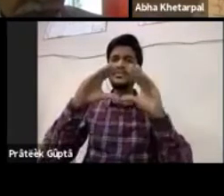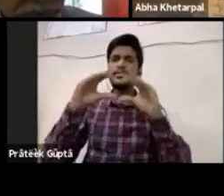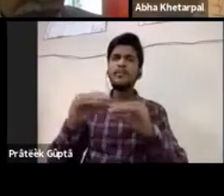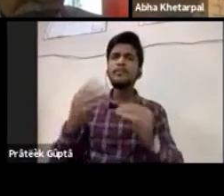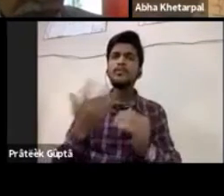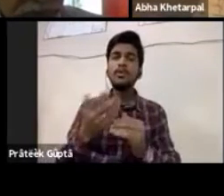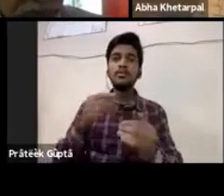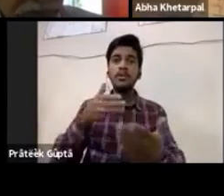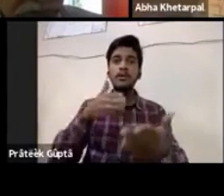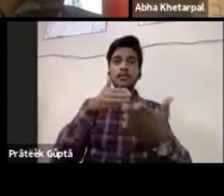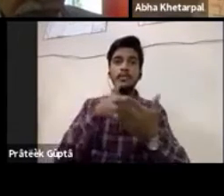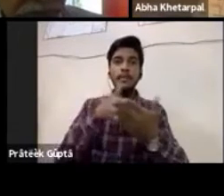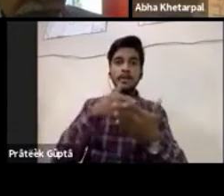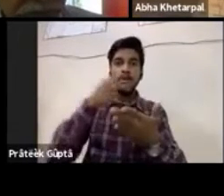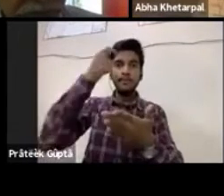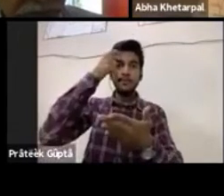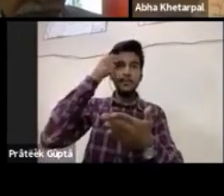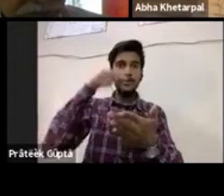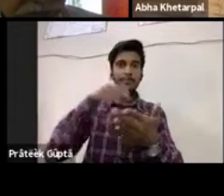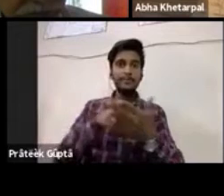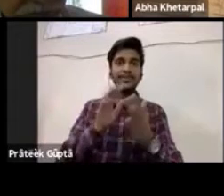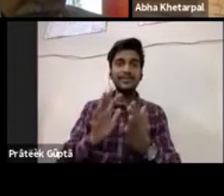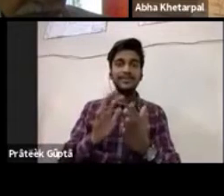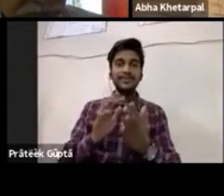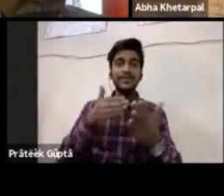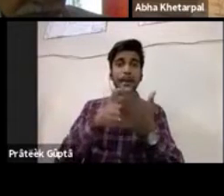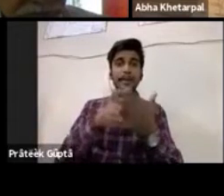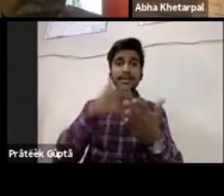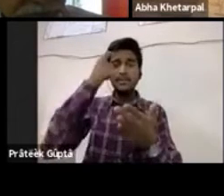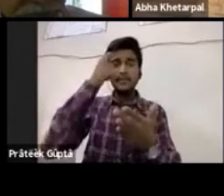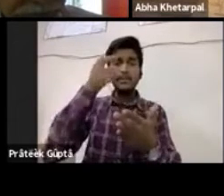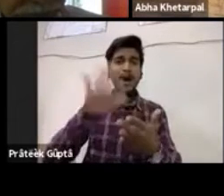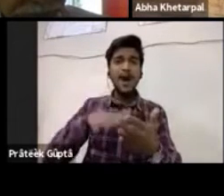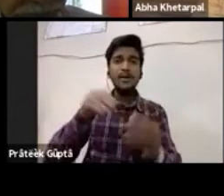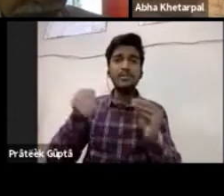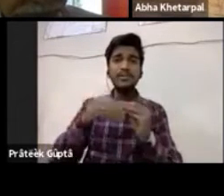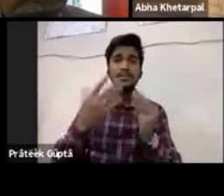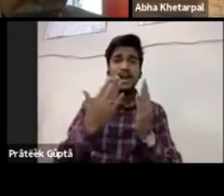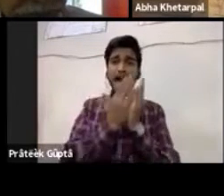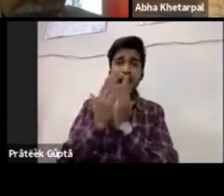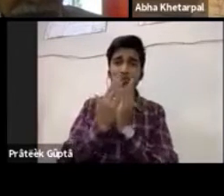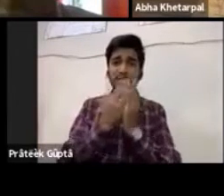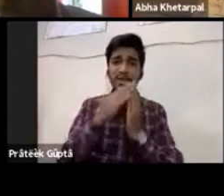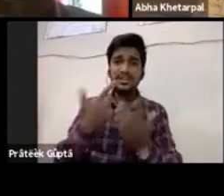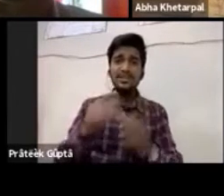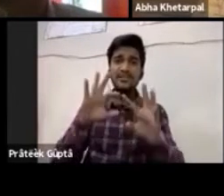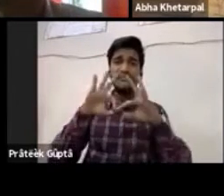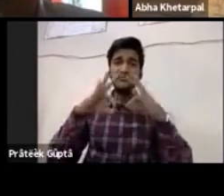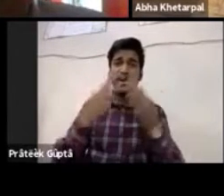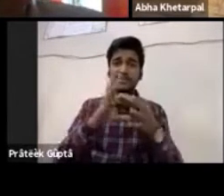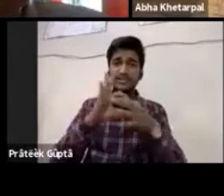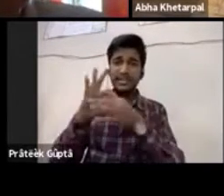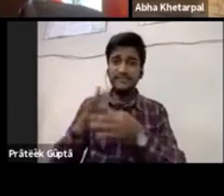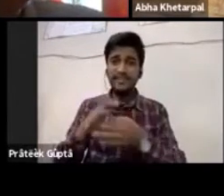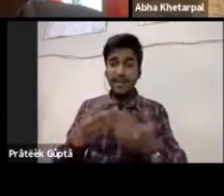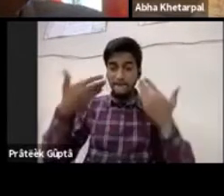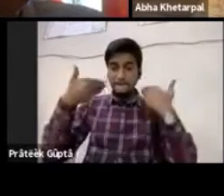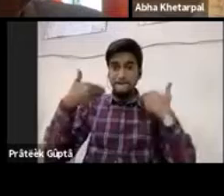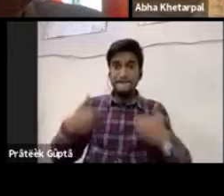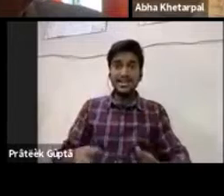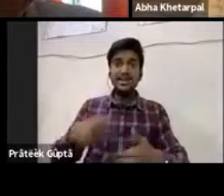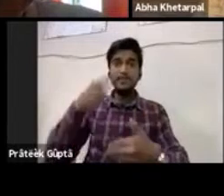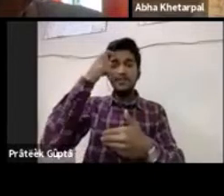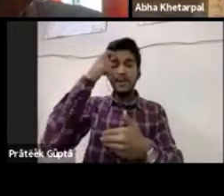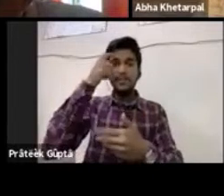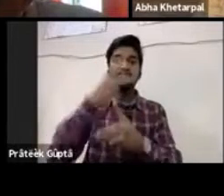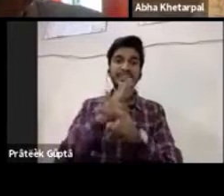हैं। दोस बैरियर्स आर इंफॉर्मेशन बैरियर, एटीट्यूडनल बैरियर एंड फिजिकल बैरियर। तो